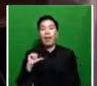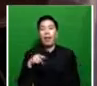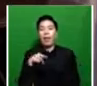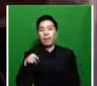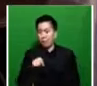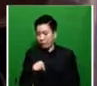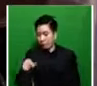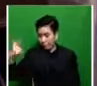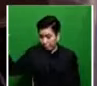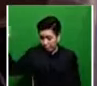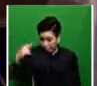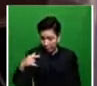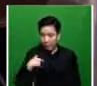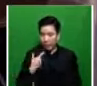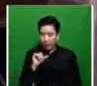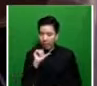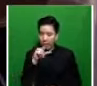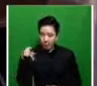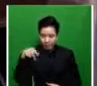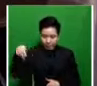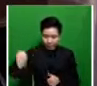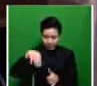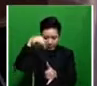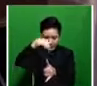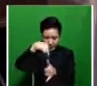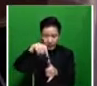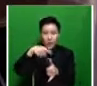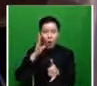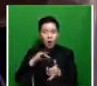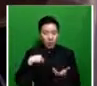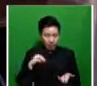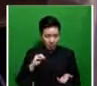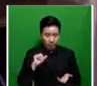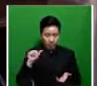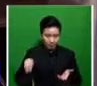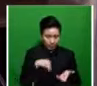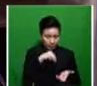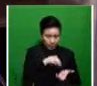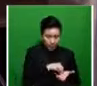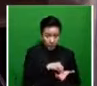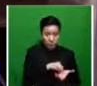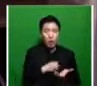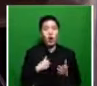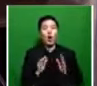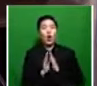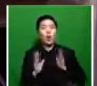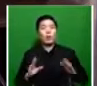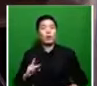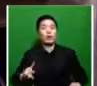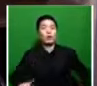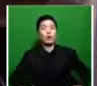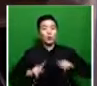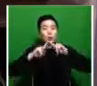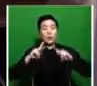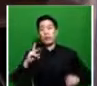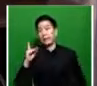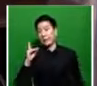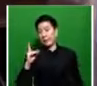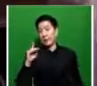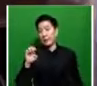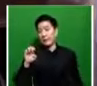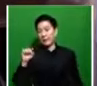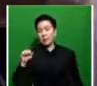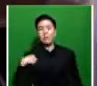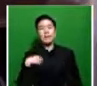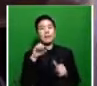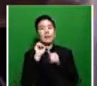คนนะครับในการที่จะช่วยดูเพราะอย่างน้อยที่สุดเนี่ยแอปพลิเคชันเนี่ยมันมีเรื่องทั้งต้องขอบคุณกระทรวงดิจิตอลนะฮะมันจะมีทั้งคำแนะ